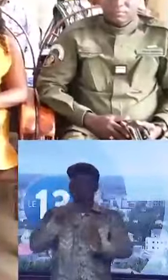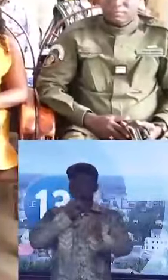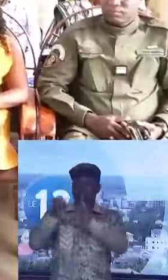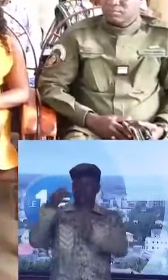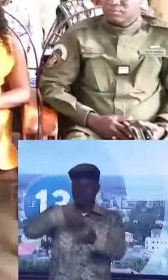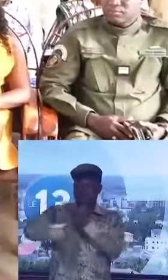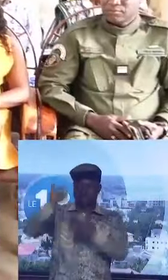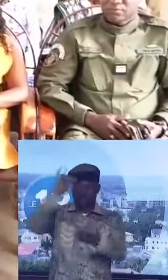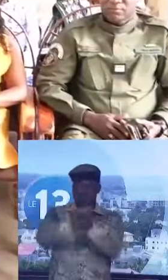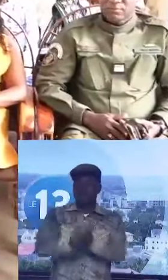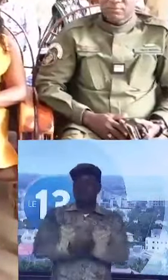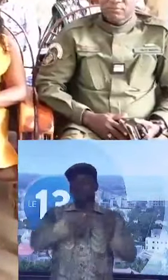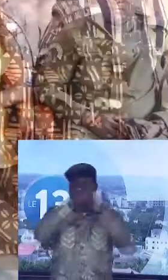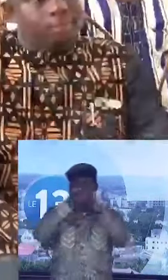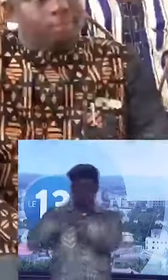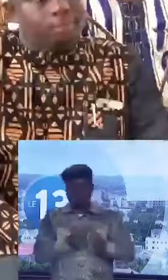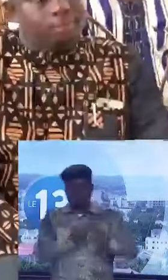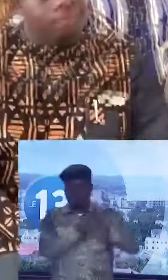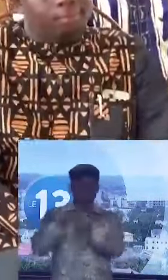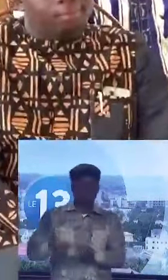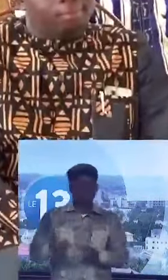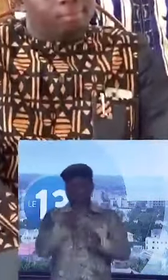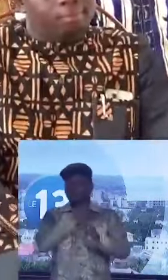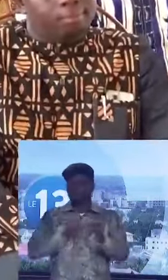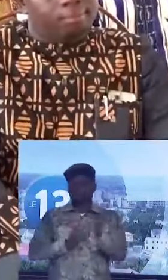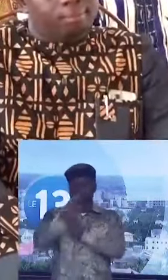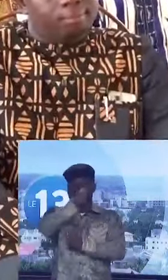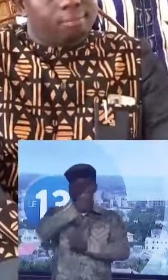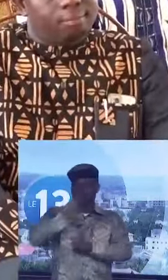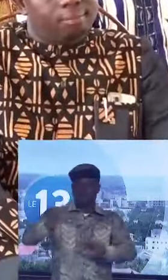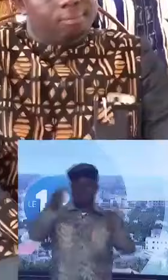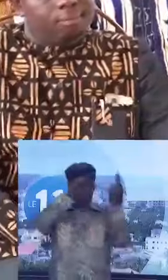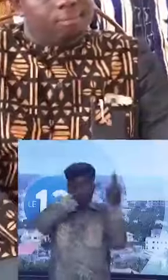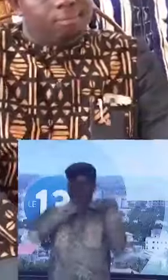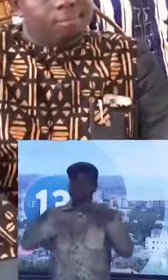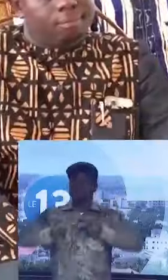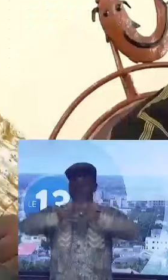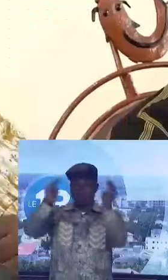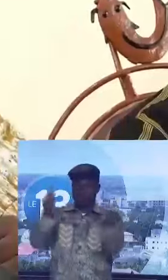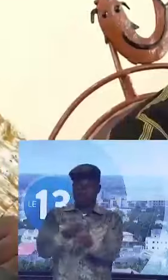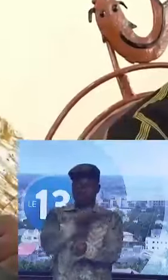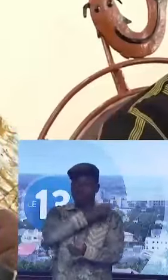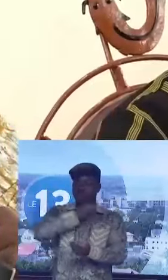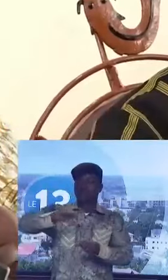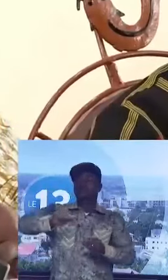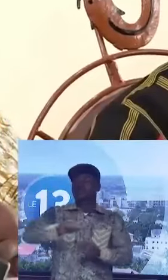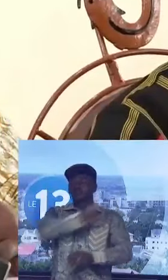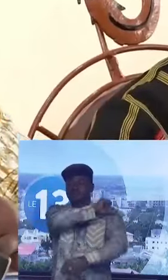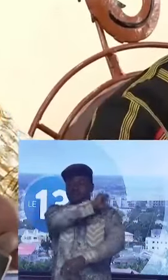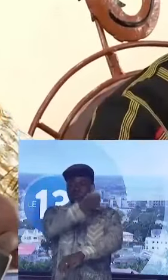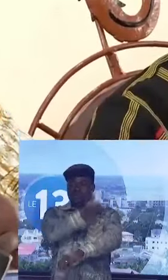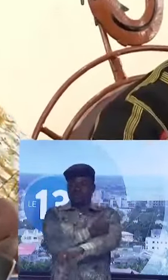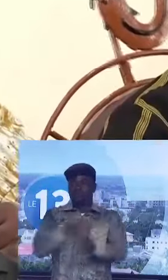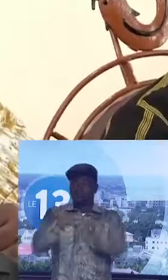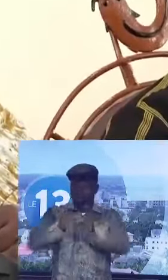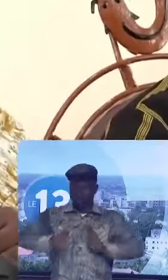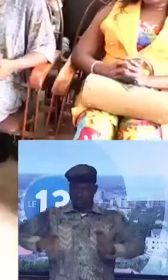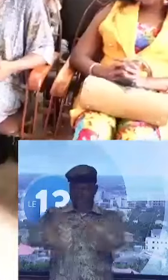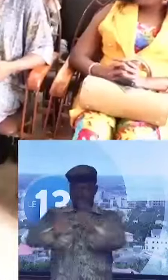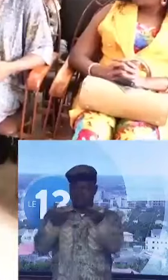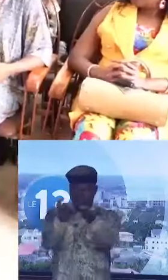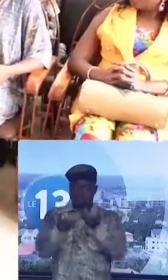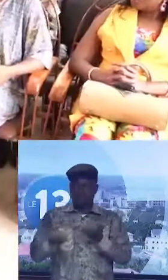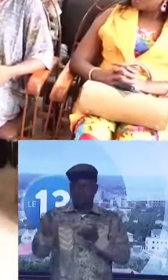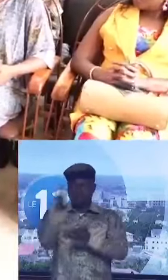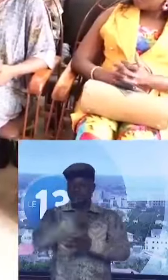200 leaders des mouvements et associations de jeunes de la ville de Bobo-Dioulasso et autorités communales. Ce cadre se veut un tremplin